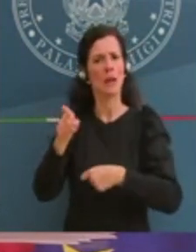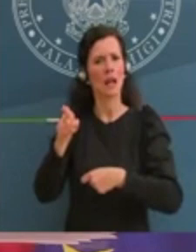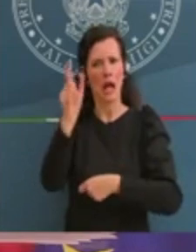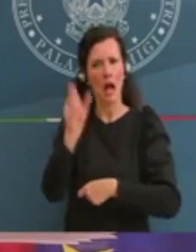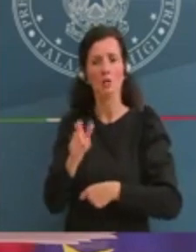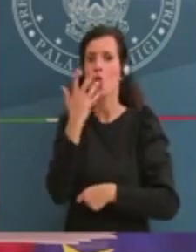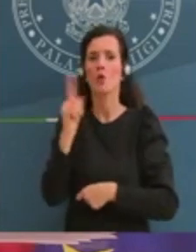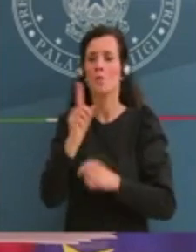volevano essere rilasciati